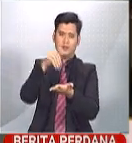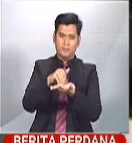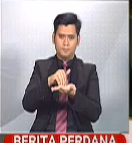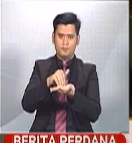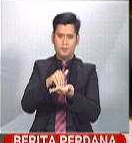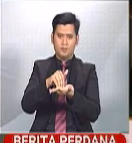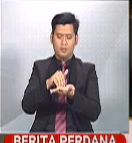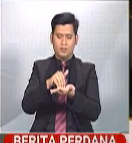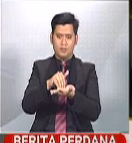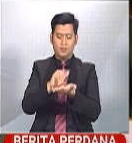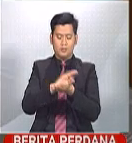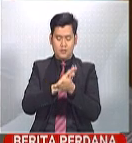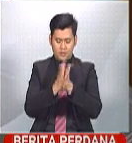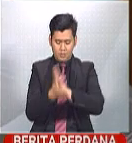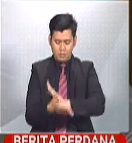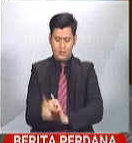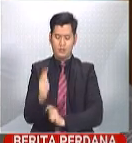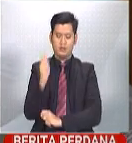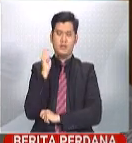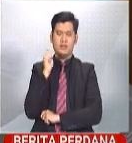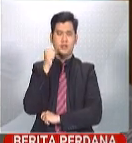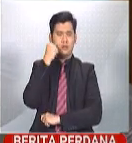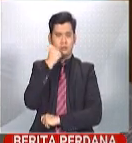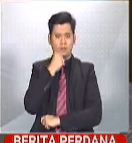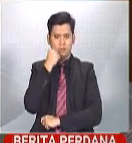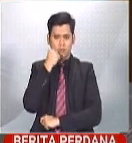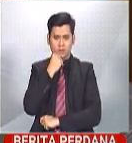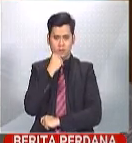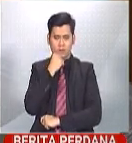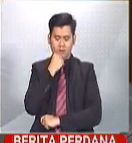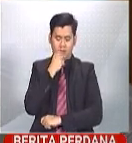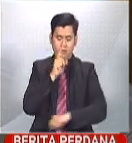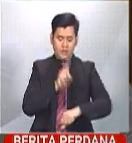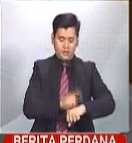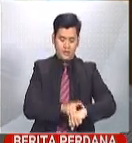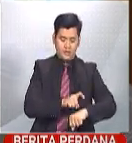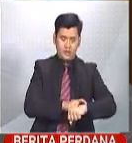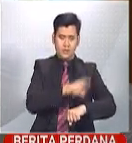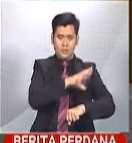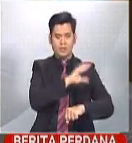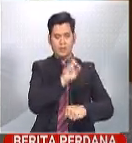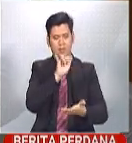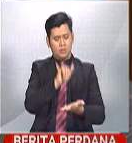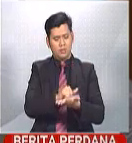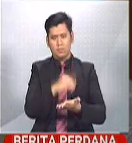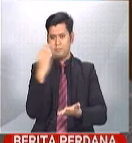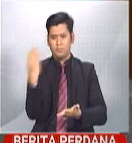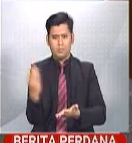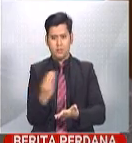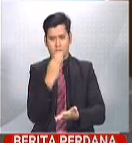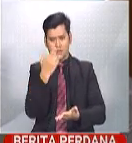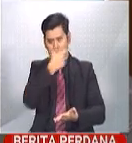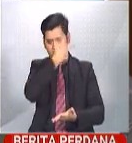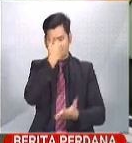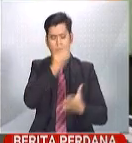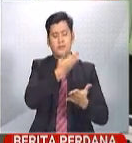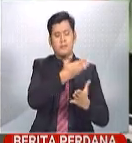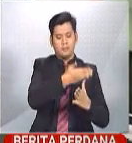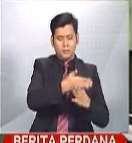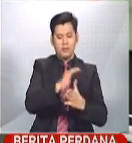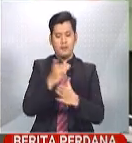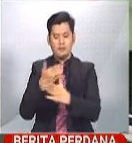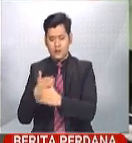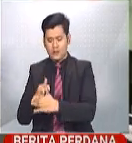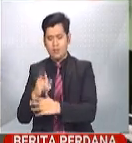Menurutnya, sebagai tentera wanita, pengorbanan terutamanya dari segi masa adalah satu perkara yang biasa kerana dalam pembahagian tugas